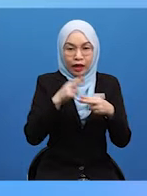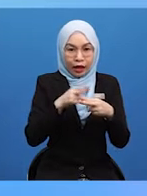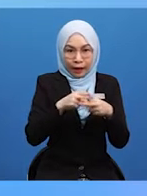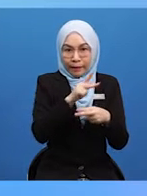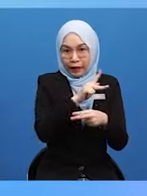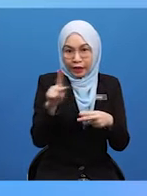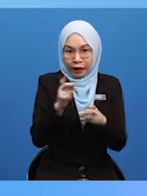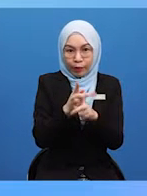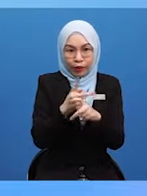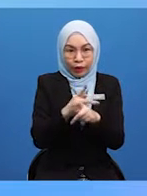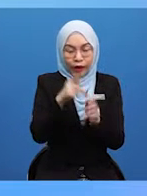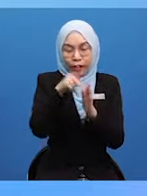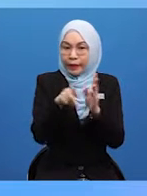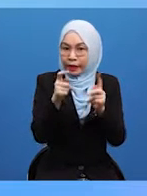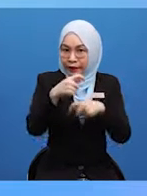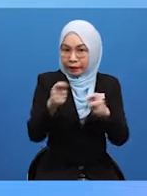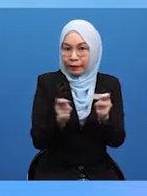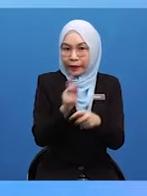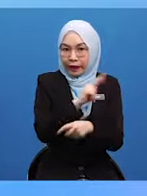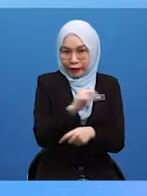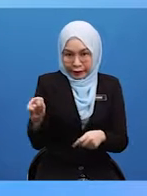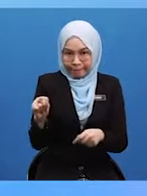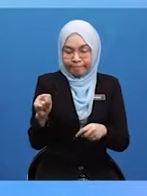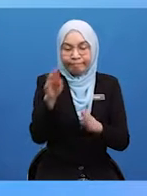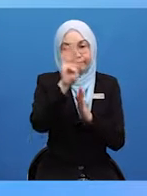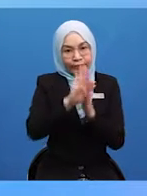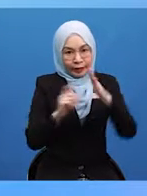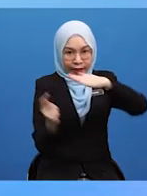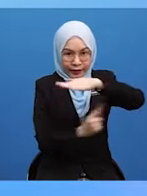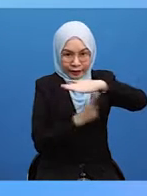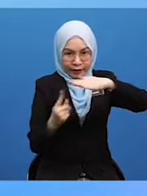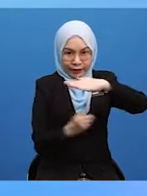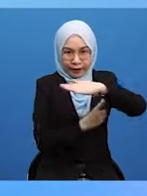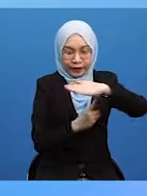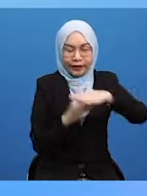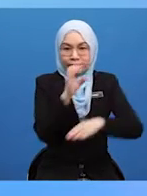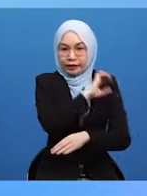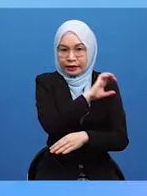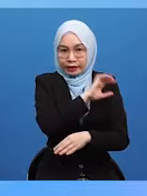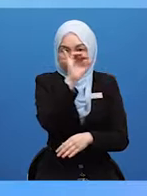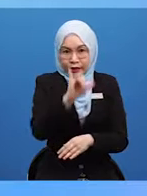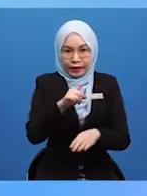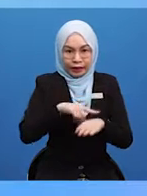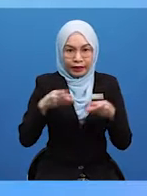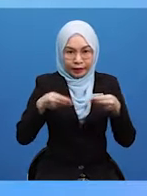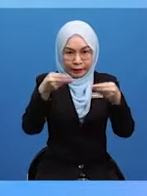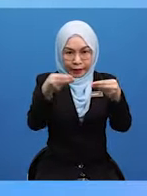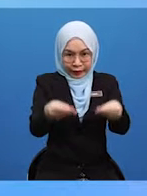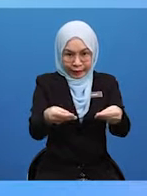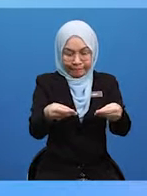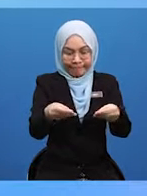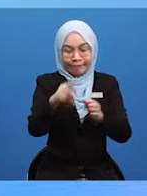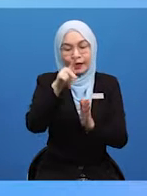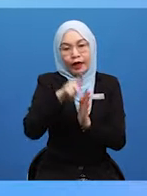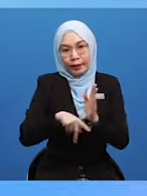pola pertempatan berdasarkan ciri-ciri yang diberi. Yang pertama, pertempatan